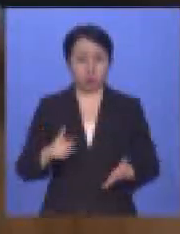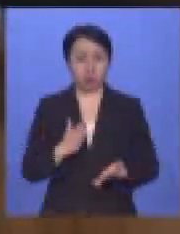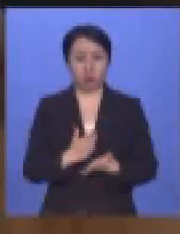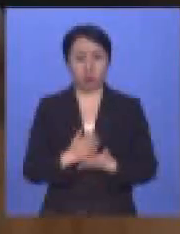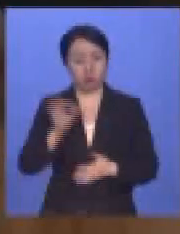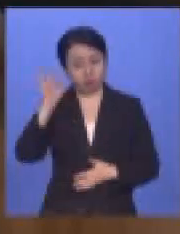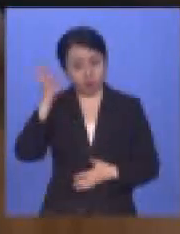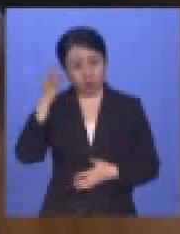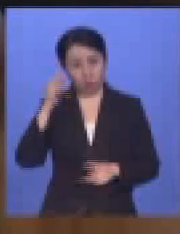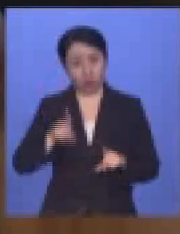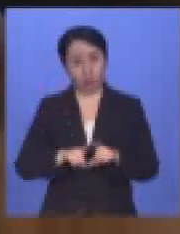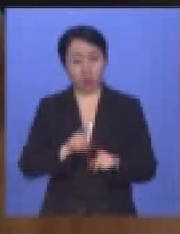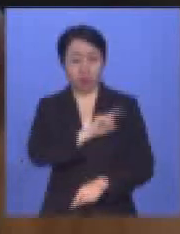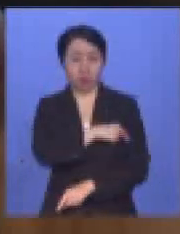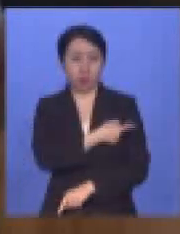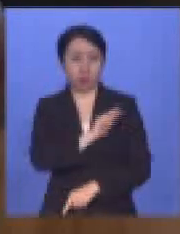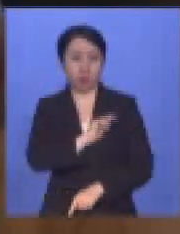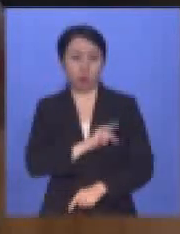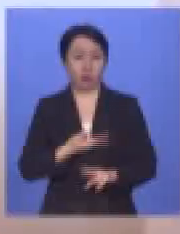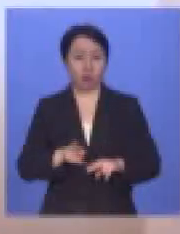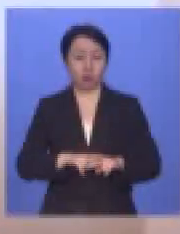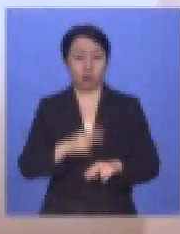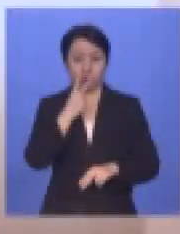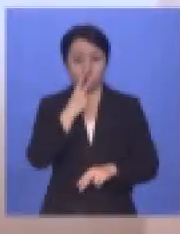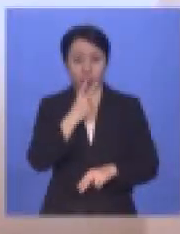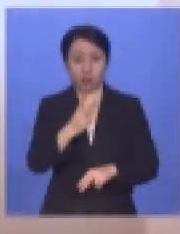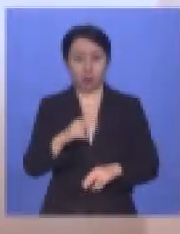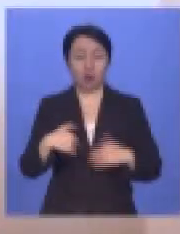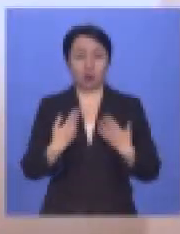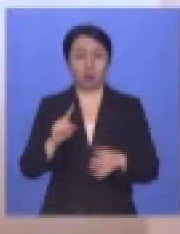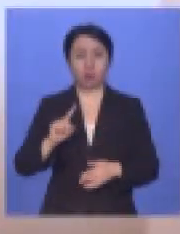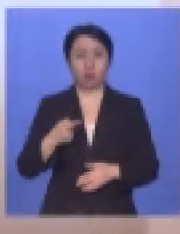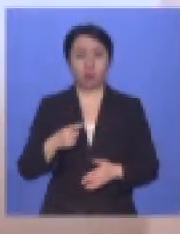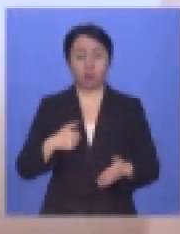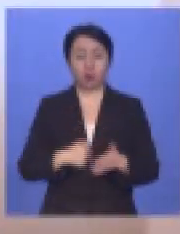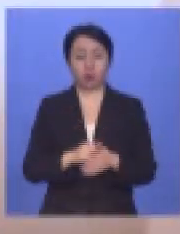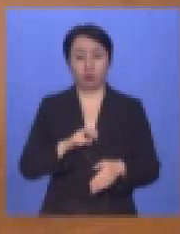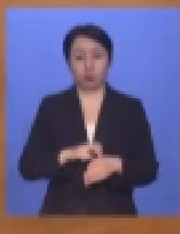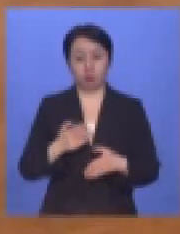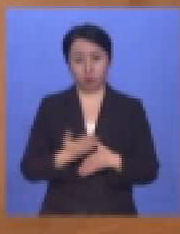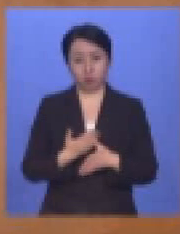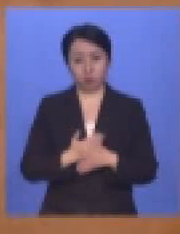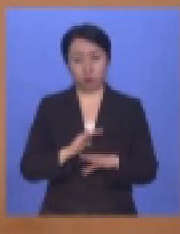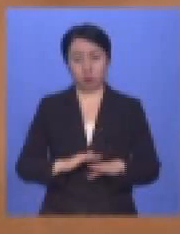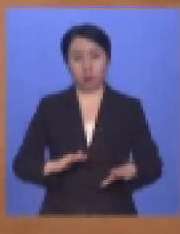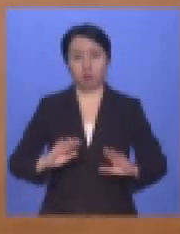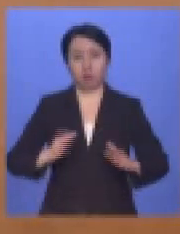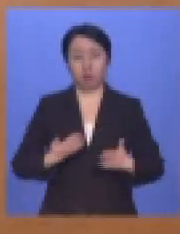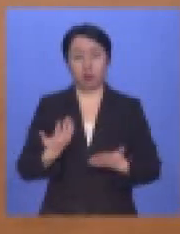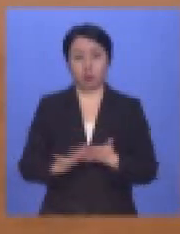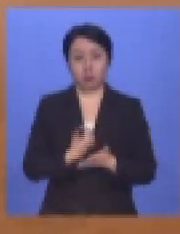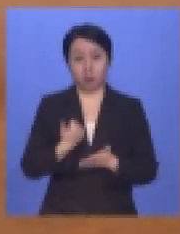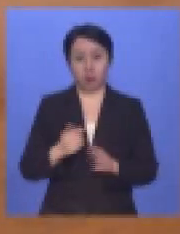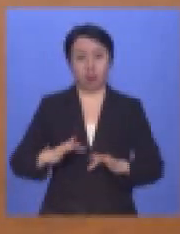присутствуют психологи, а также медицинские работники, которые покажут, как оказывать первую доврачебную помощь. А как действовать в случае